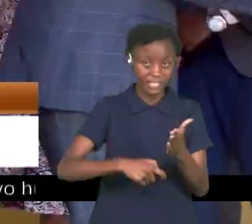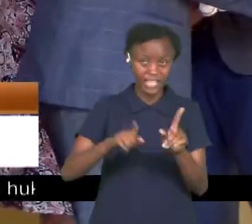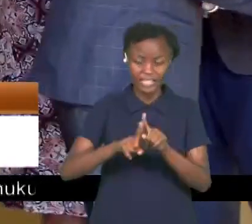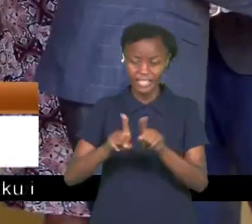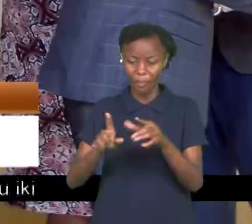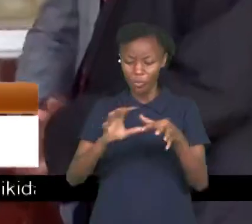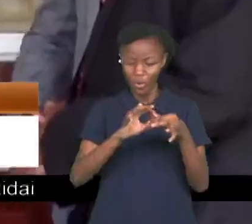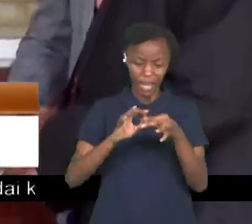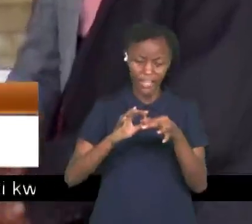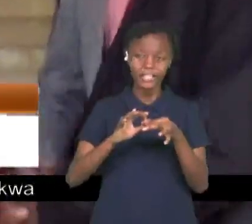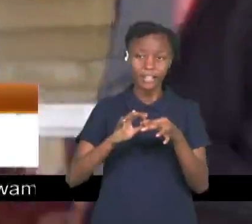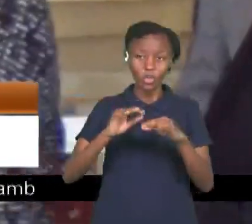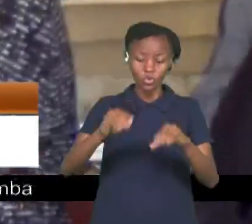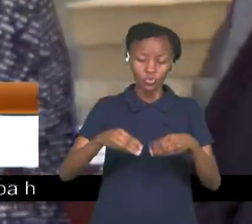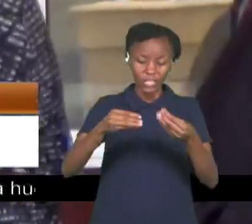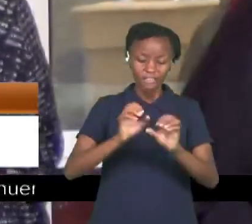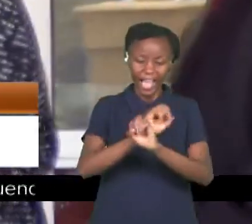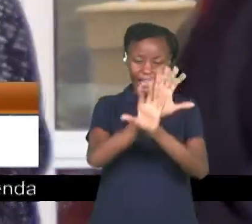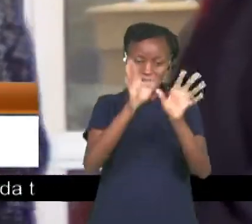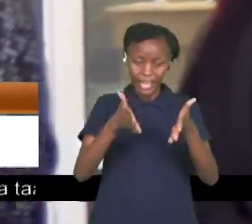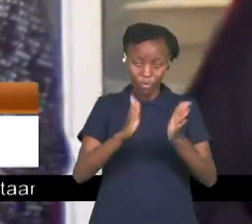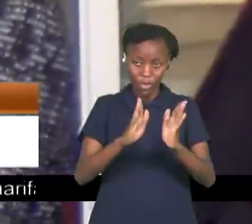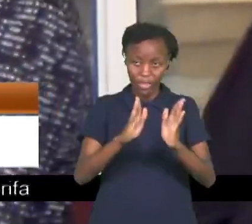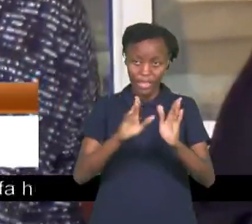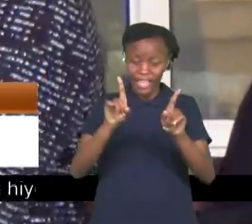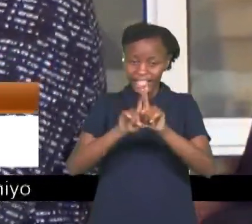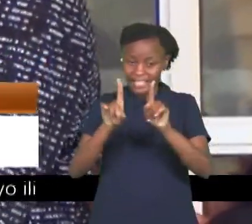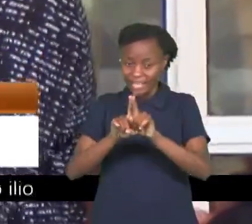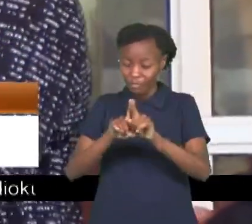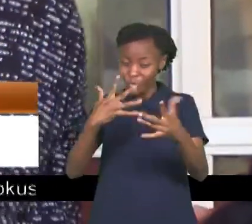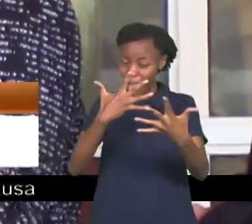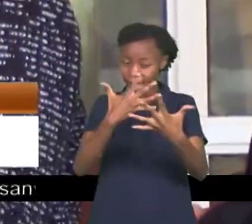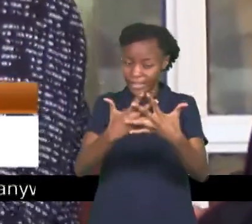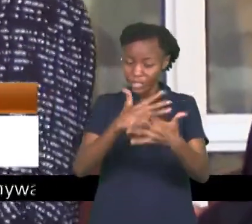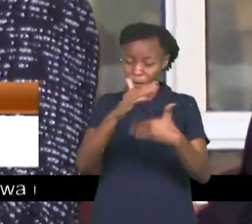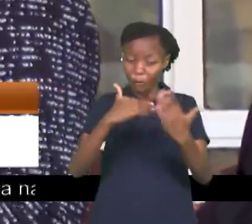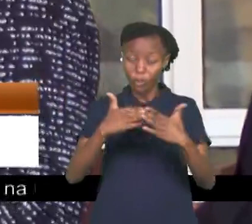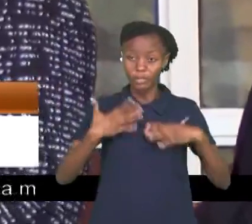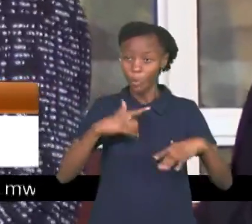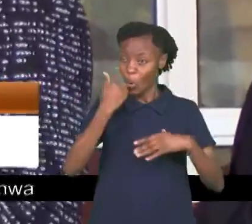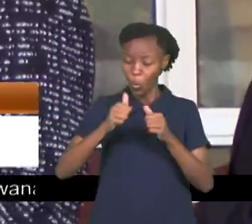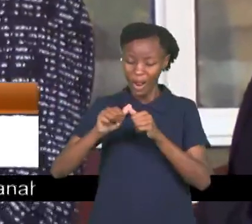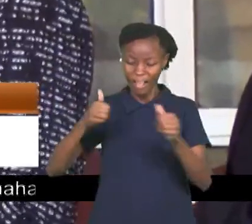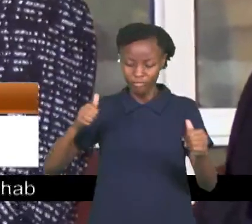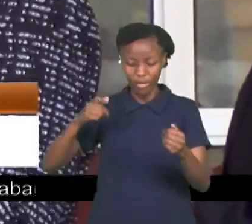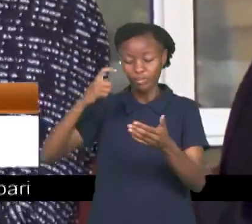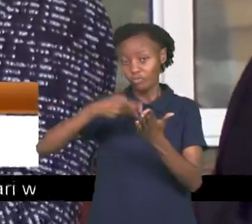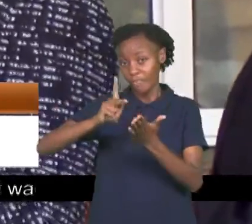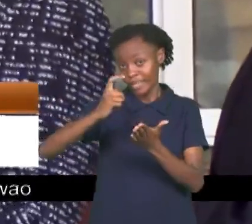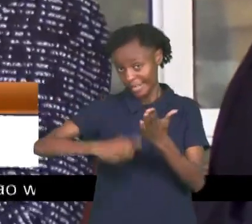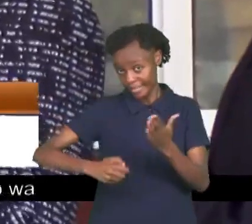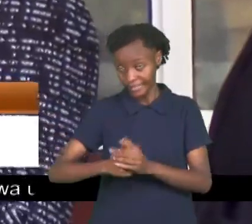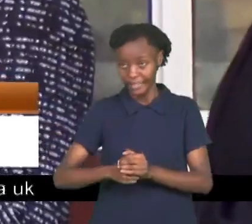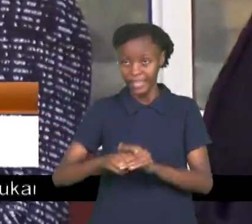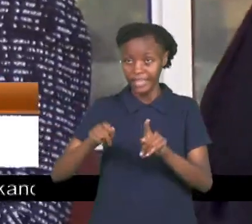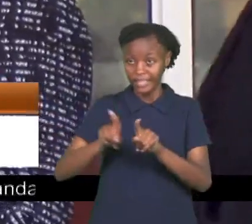katika kulainisha swala la utoaji ushuru, hususan kwa kuwatambua wale wote wanaokwepa kulipa ushuru. Kwa upande wake, Gavana wa Kirinyaga